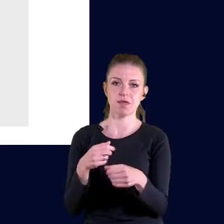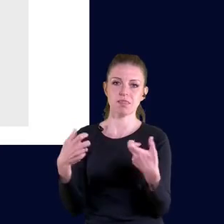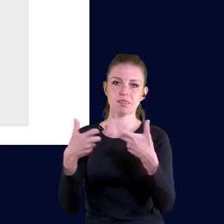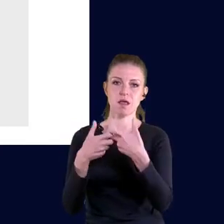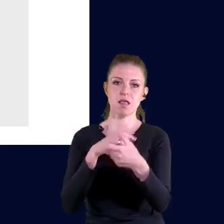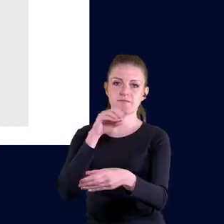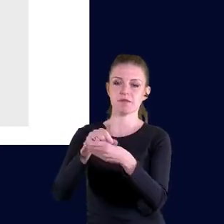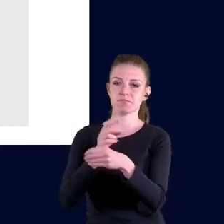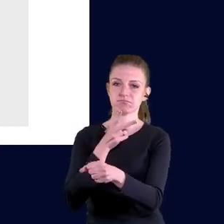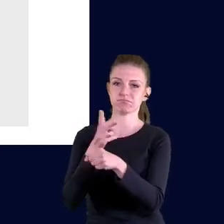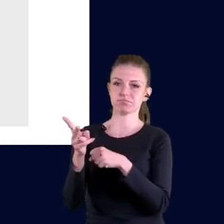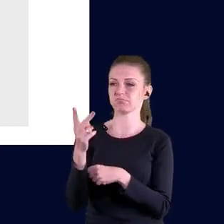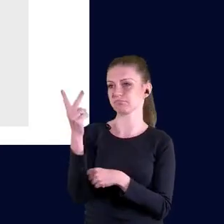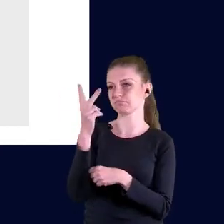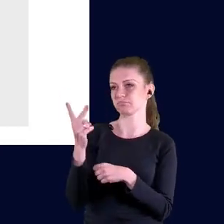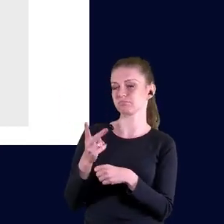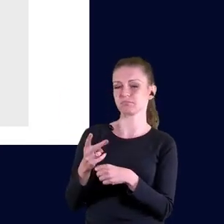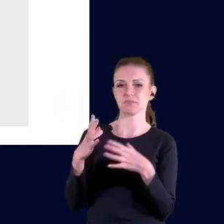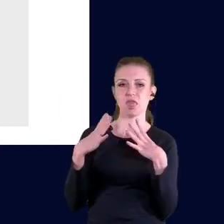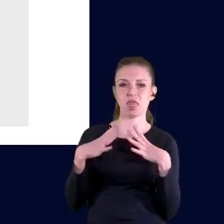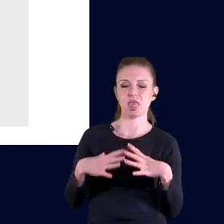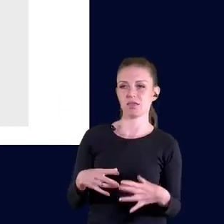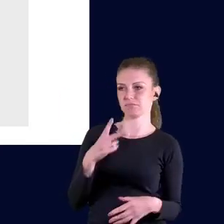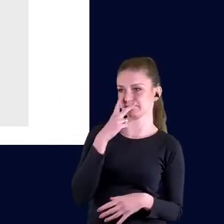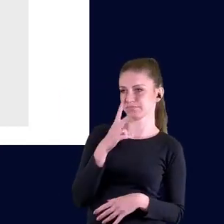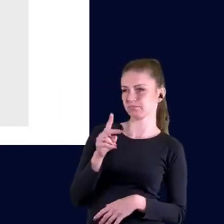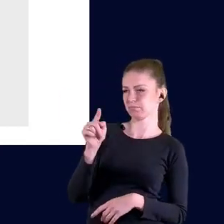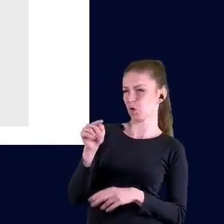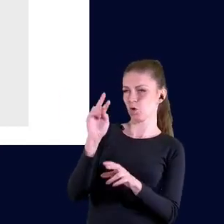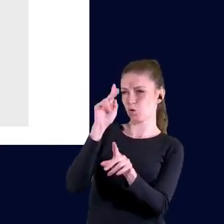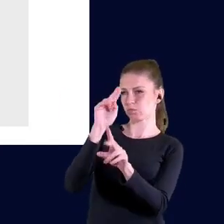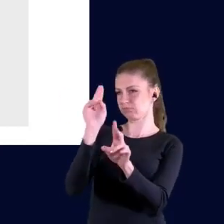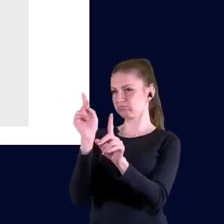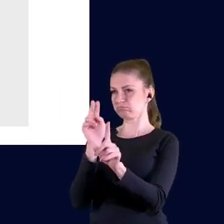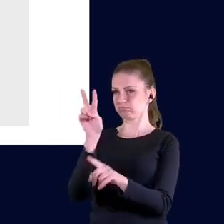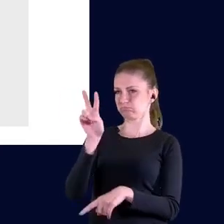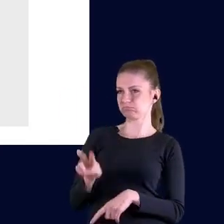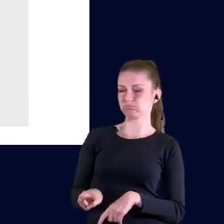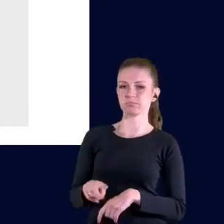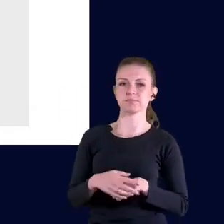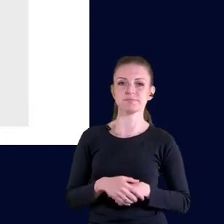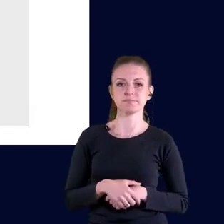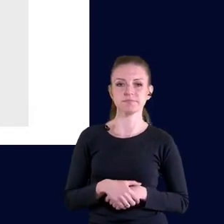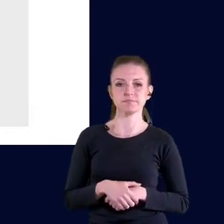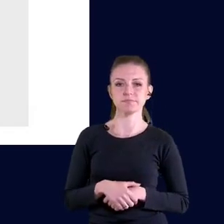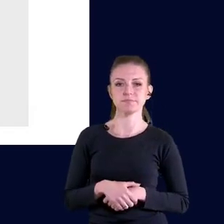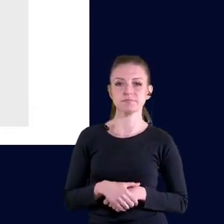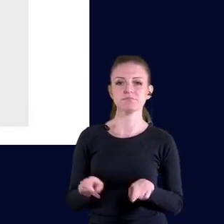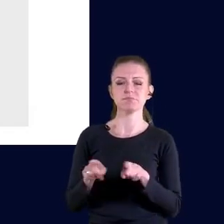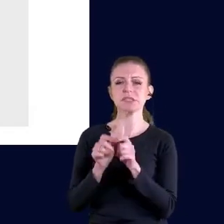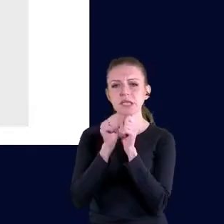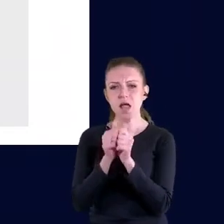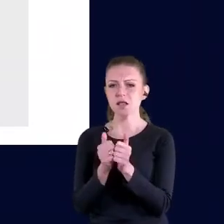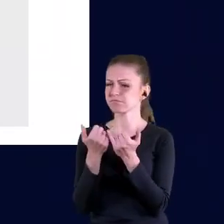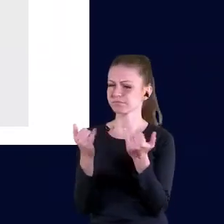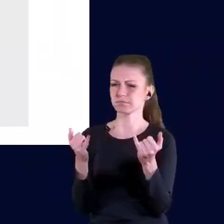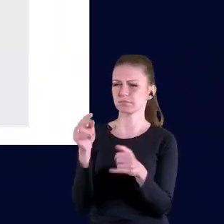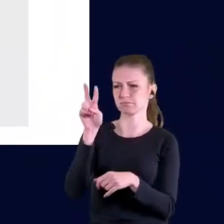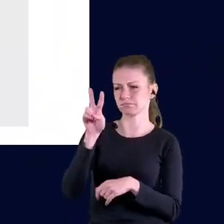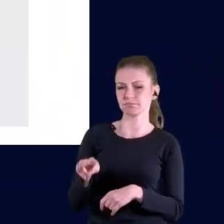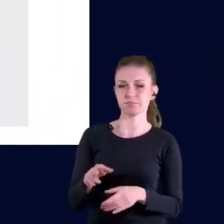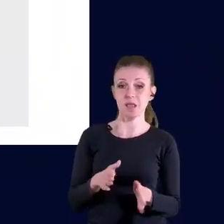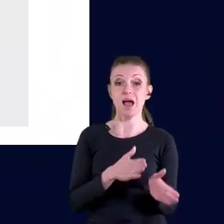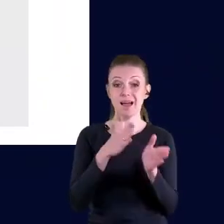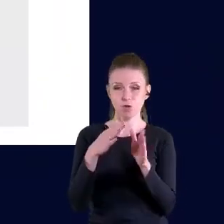że ma przejrzystą przejrzystą strukturę że ma wiele przykładów zadań z rozwiązaniami natomiast wykładowcy i to jest na